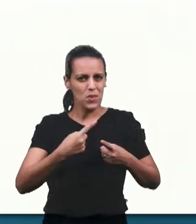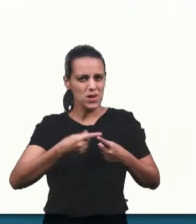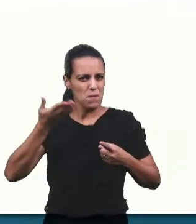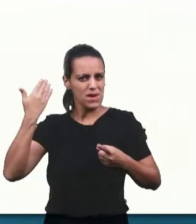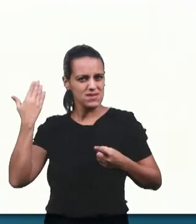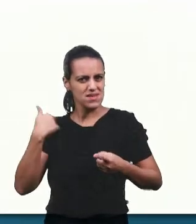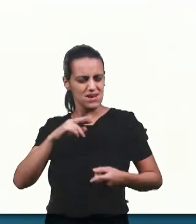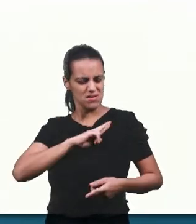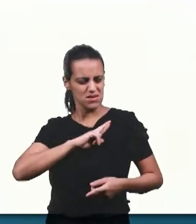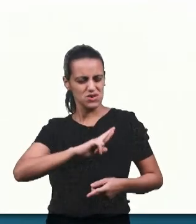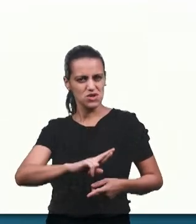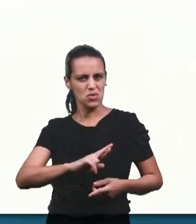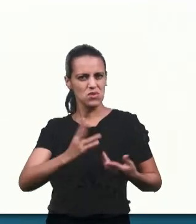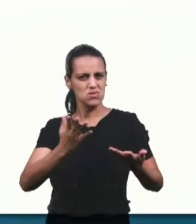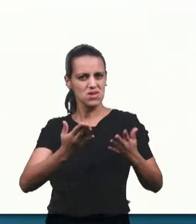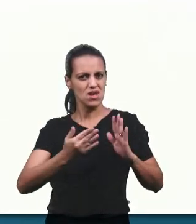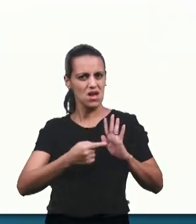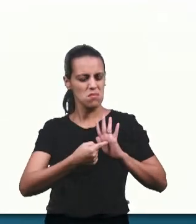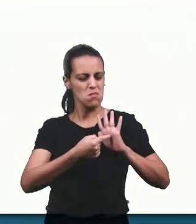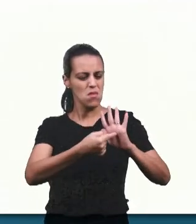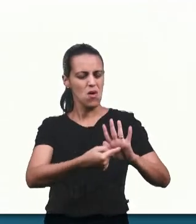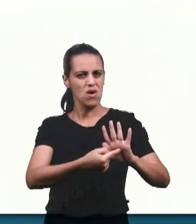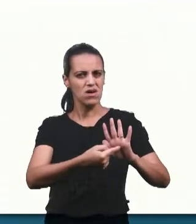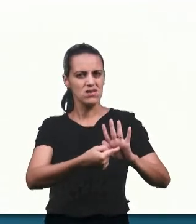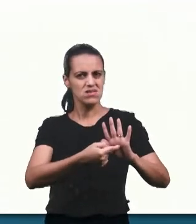se présenter avec